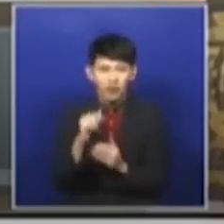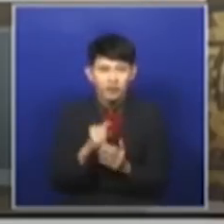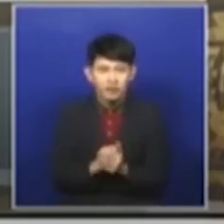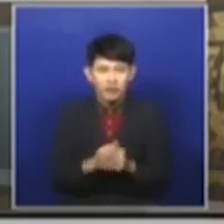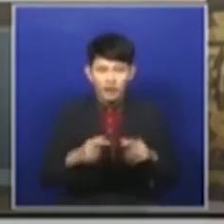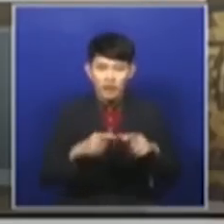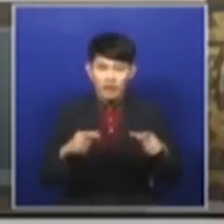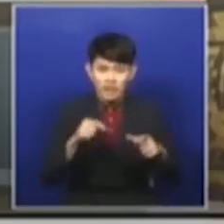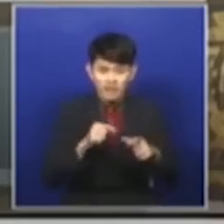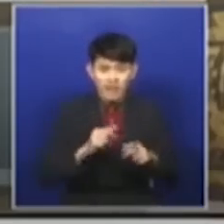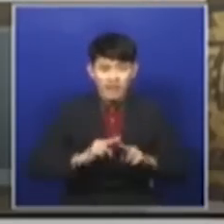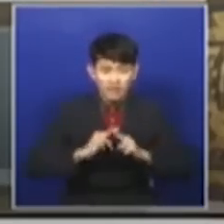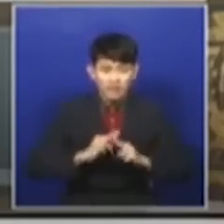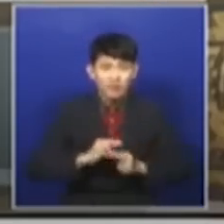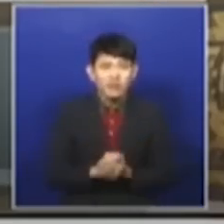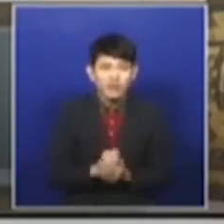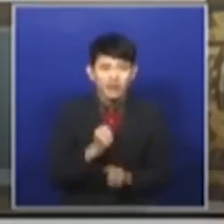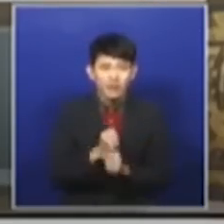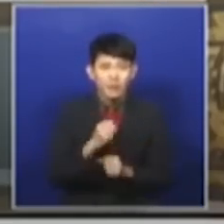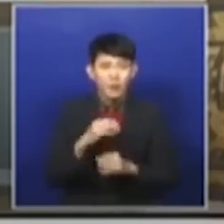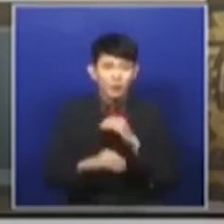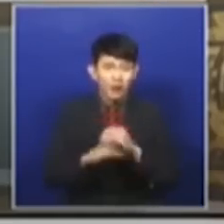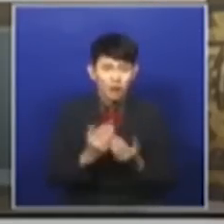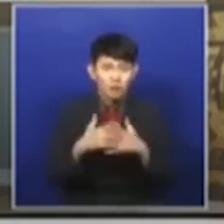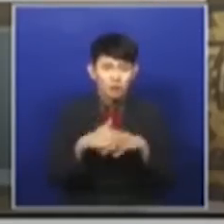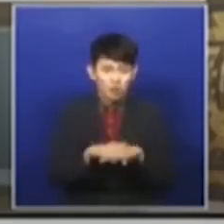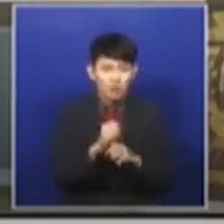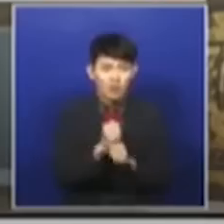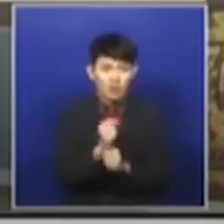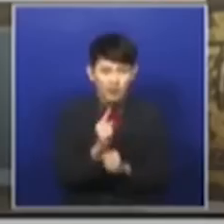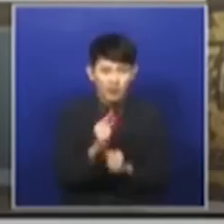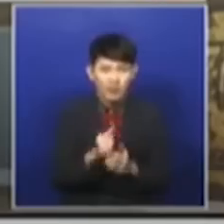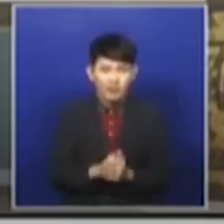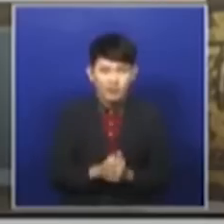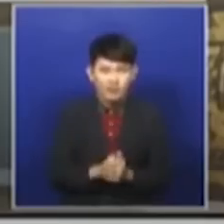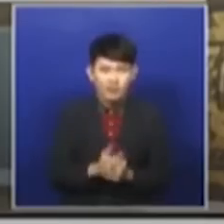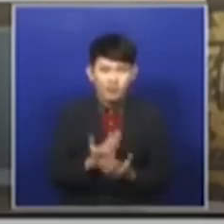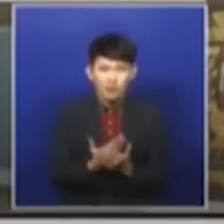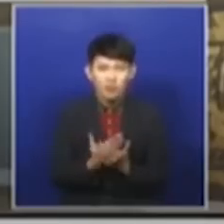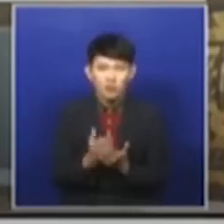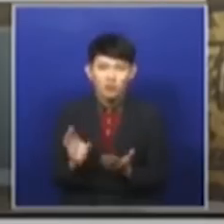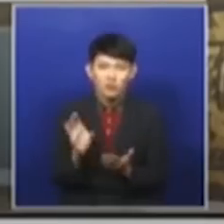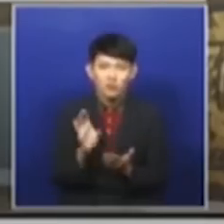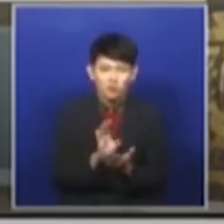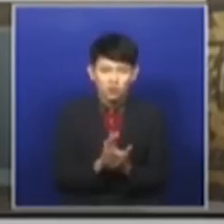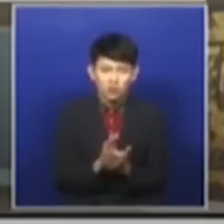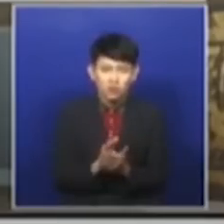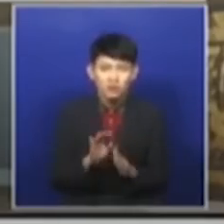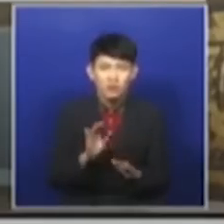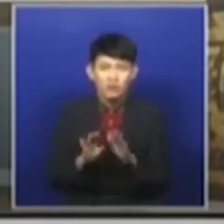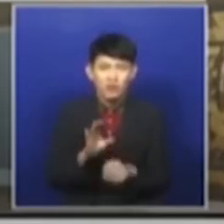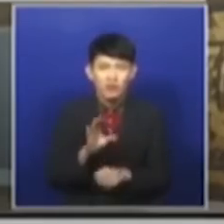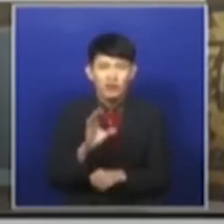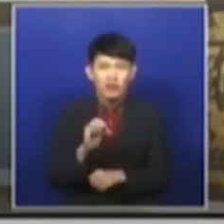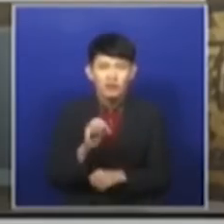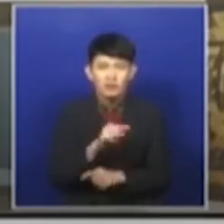หนี้ที่จะต้องเข้าร่วมโครงการนั้นจะต้องระดมทุนจากแหล่งอื่นให้ได้ไม่น้อยกว่าร้อยละ